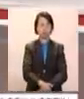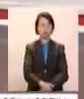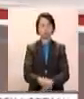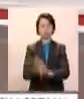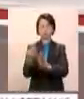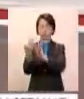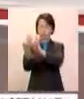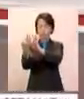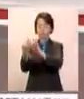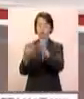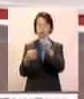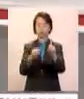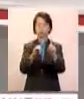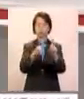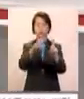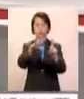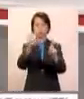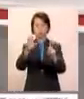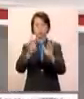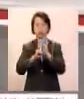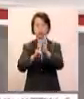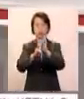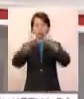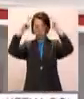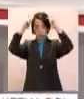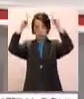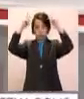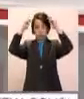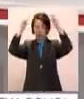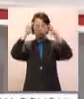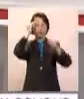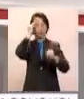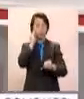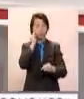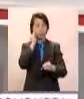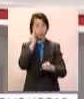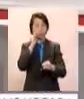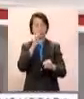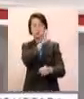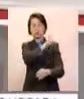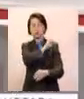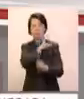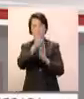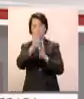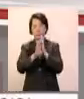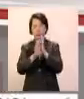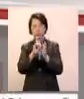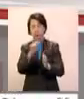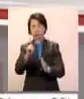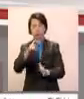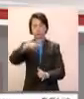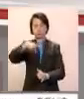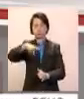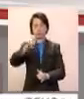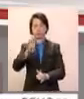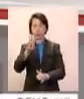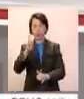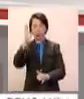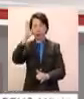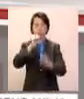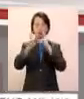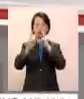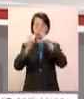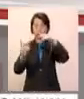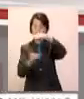Di hadapan hampir 1,500 perwakilan, Perdana Menteri Tun Dr. Mahathir Mohamad merangkap Pengerusi Bersatu dijadual menyampaikan ucapan